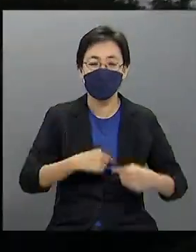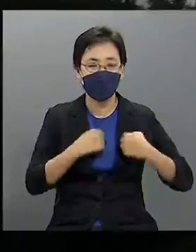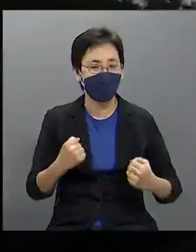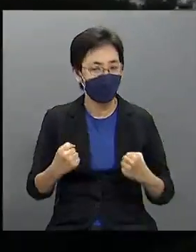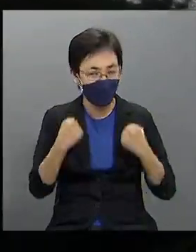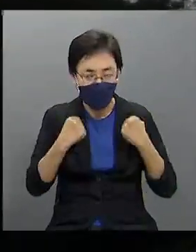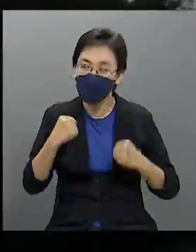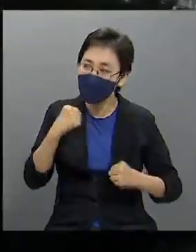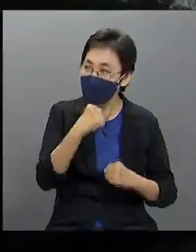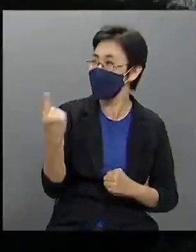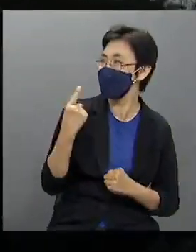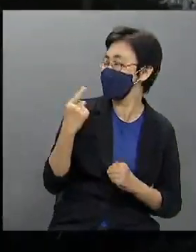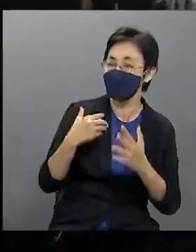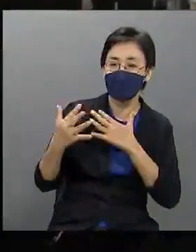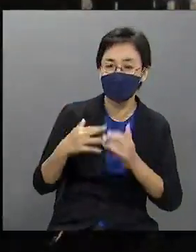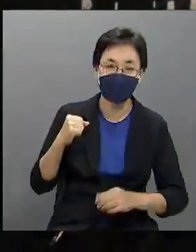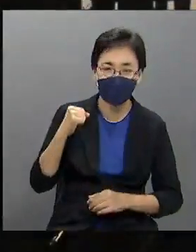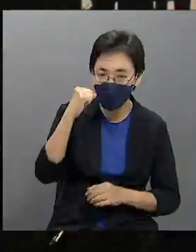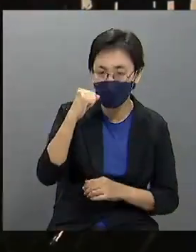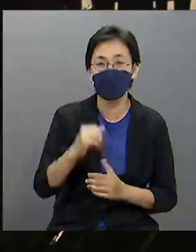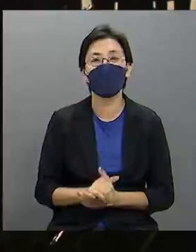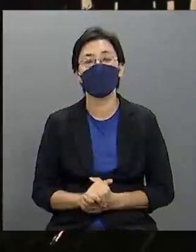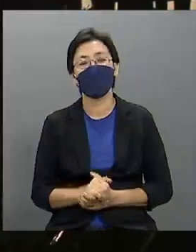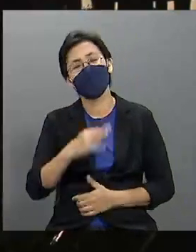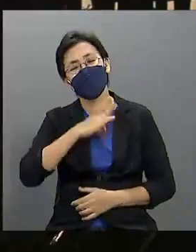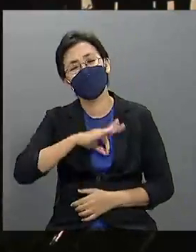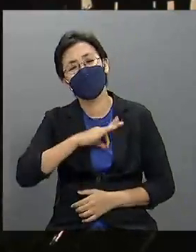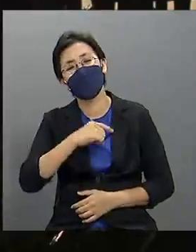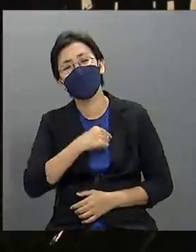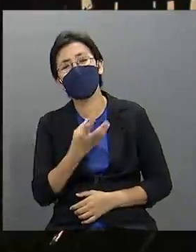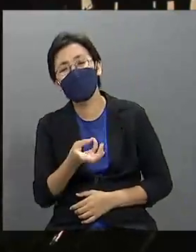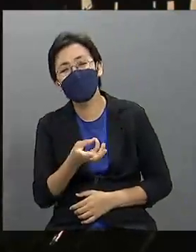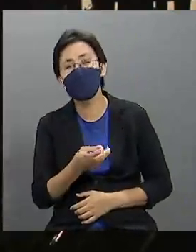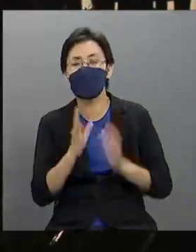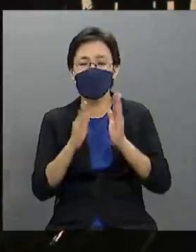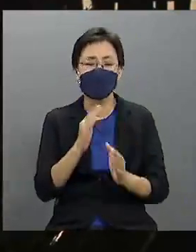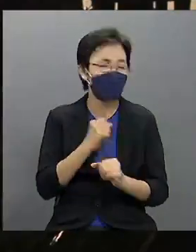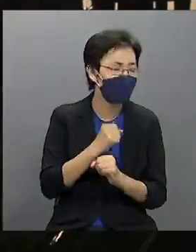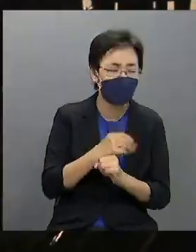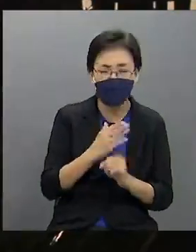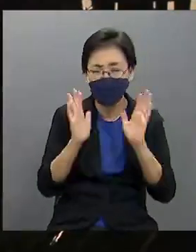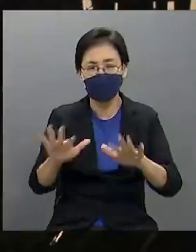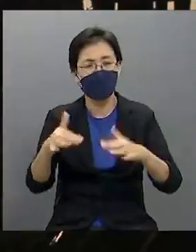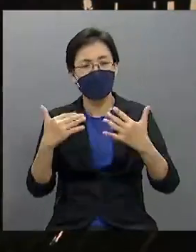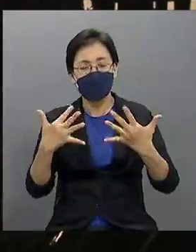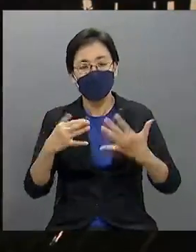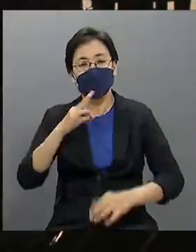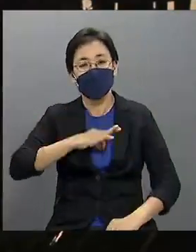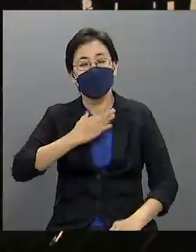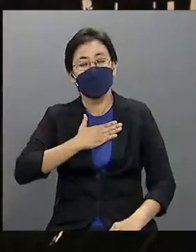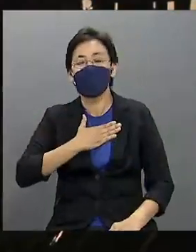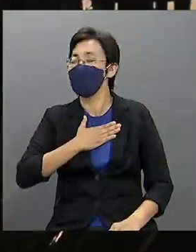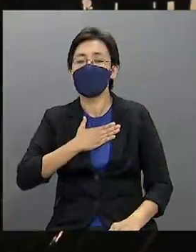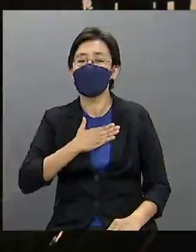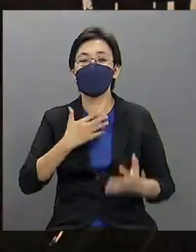แล้ลกๆ บทีมนลุสึกน้อยใจ ทําคนก็ไม่เห็นแต่ว่าในใลๆอีอยาง ก็คือนึ